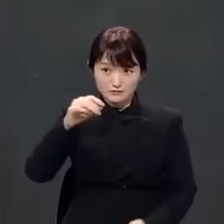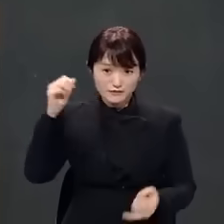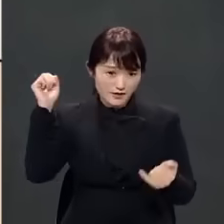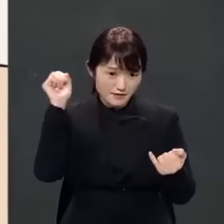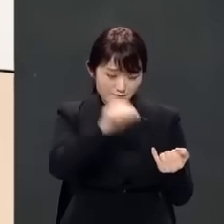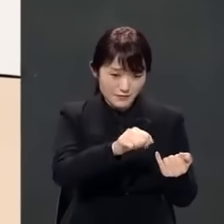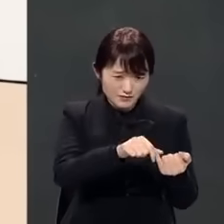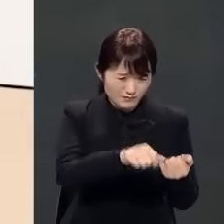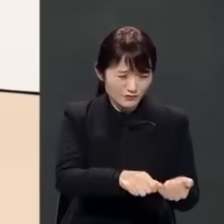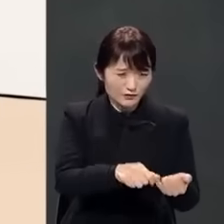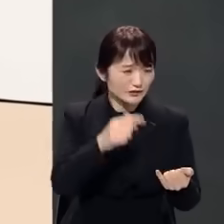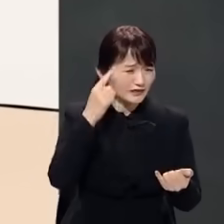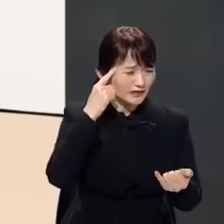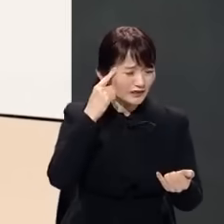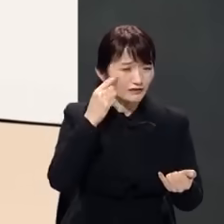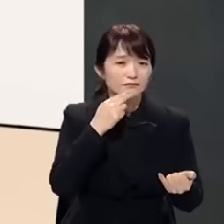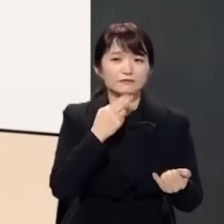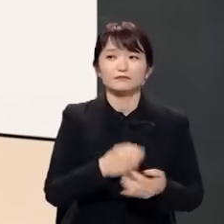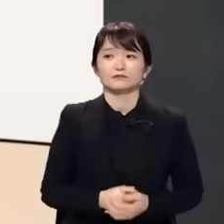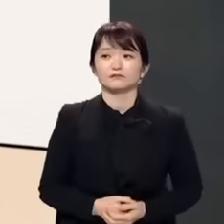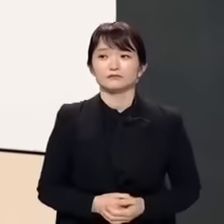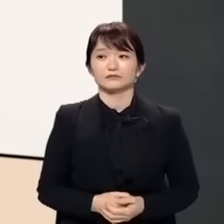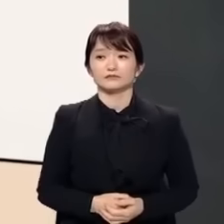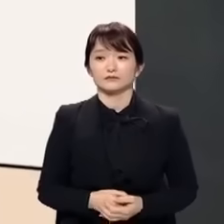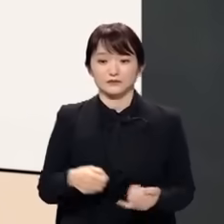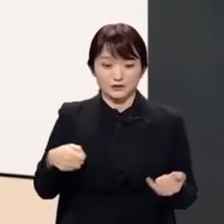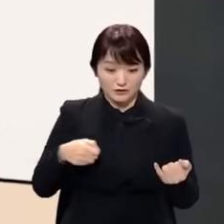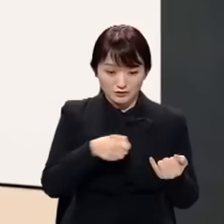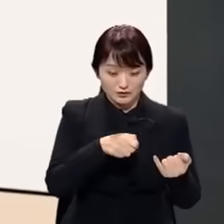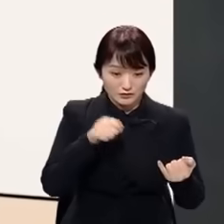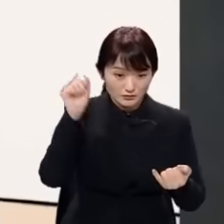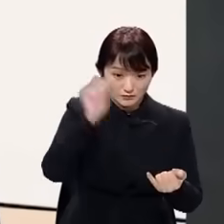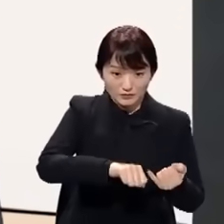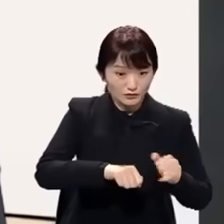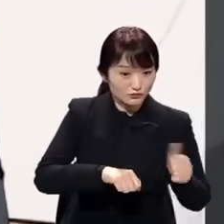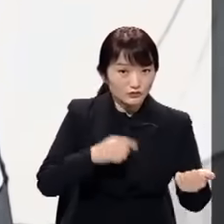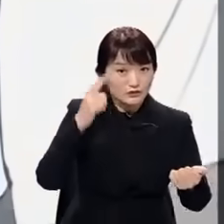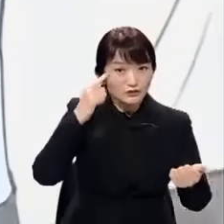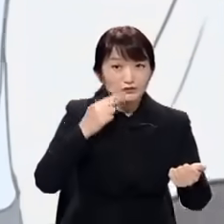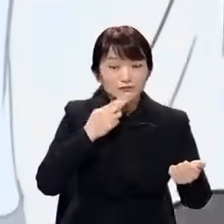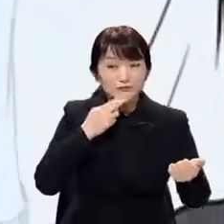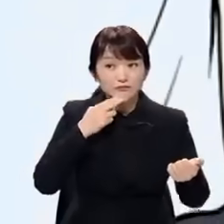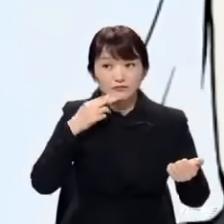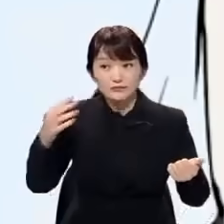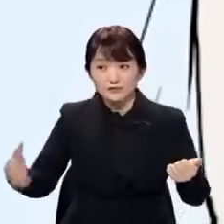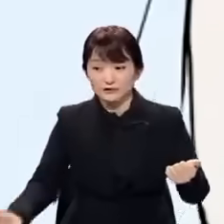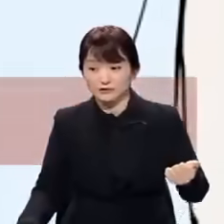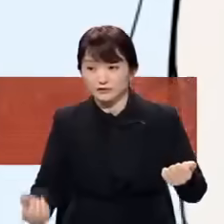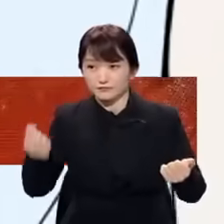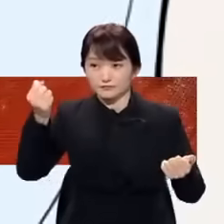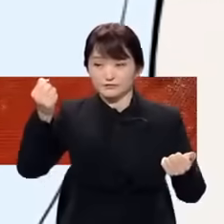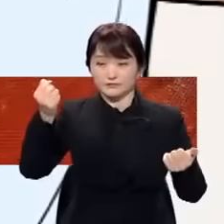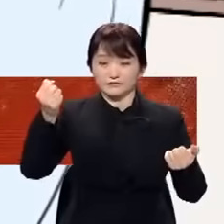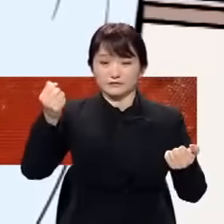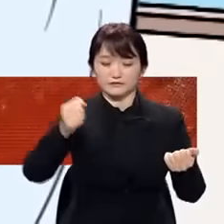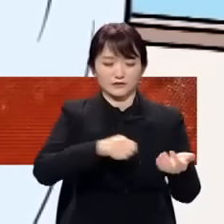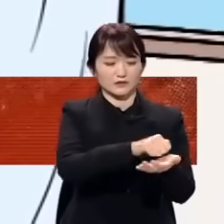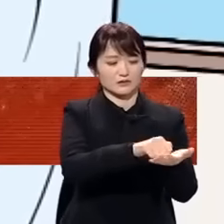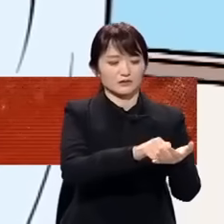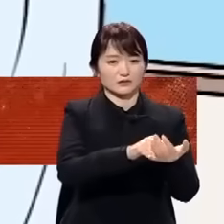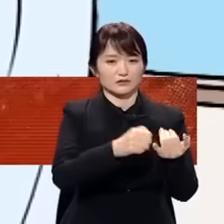없었다 살해할 생각이 없는 사람이 아령을 들고 수령입니다 저렇게 설거지하는 아내의 뒤통수를